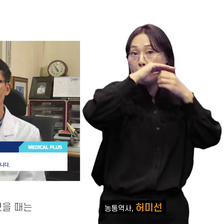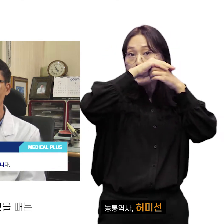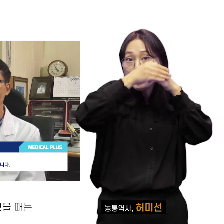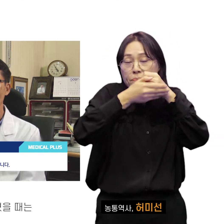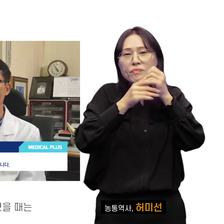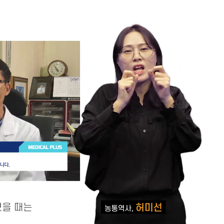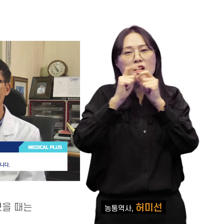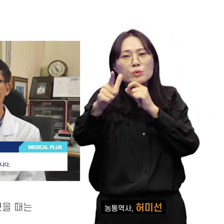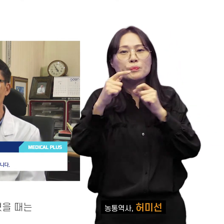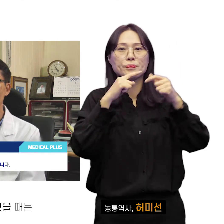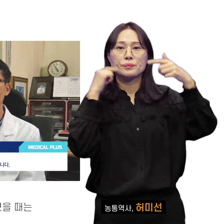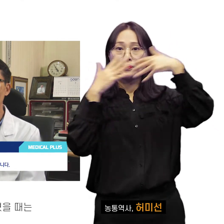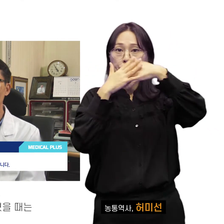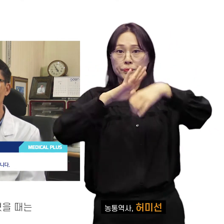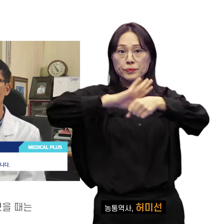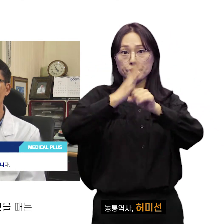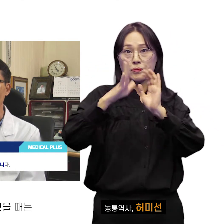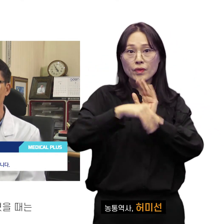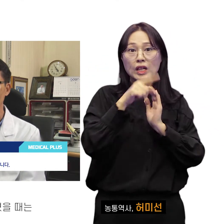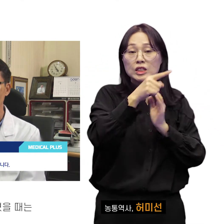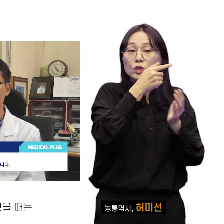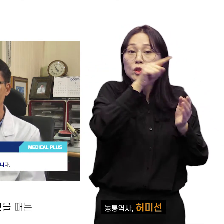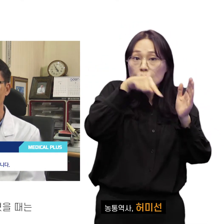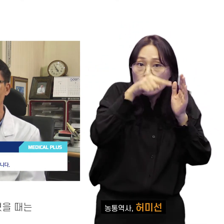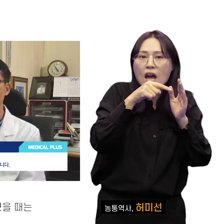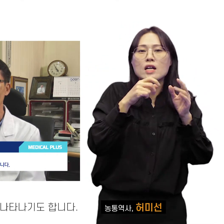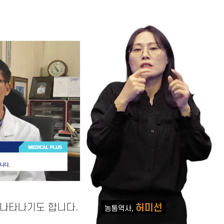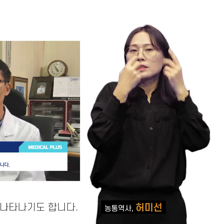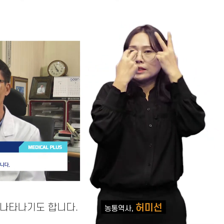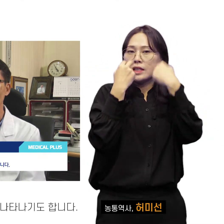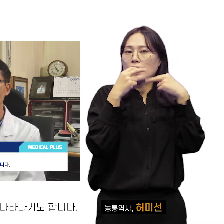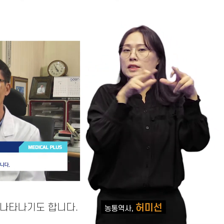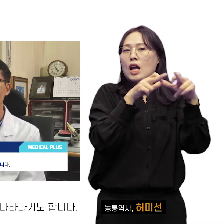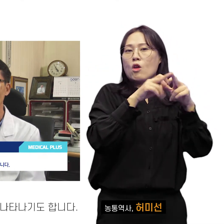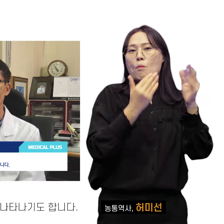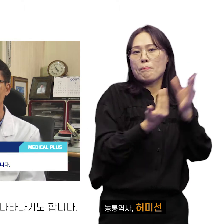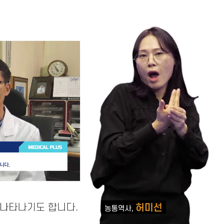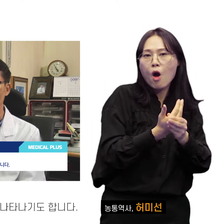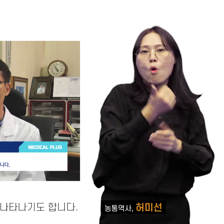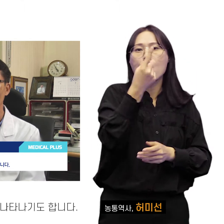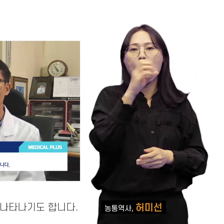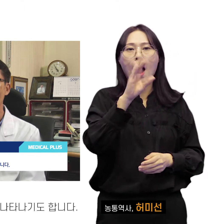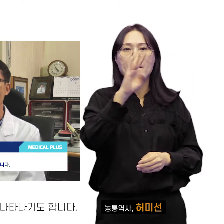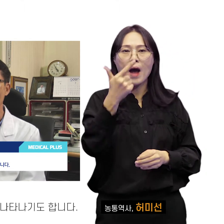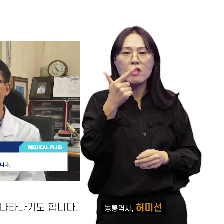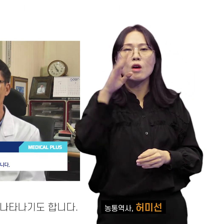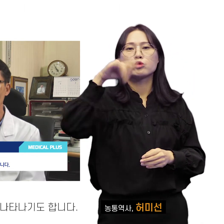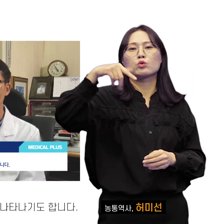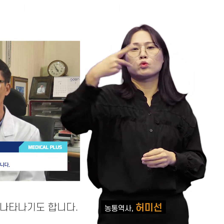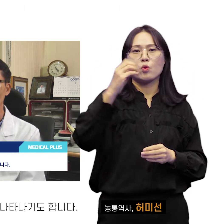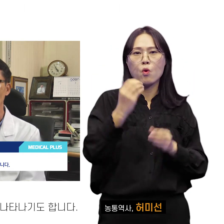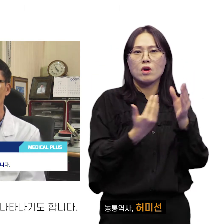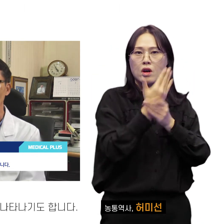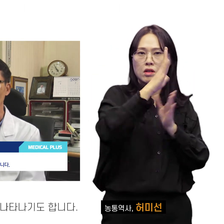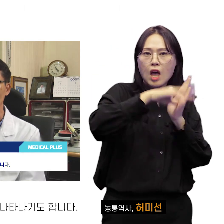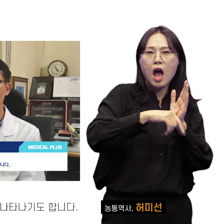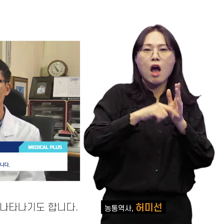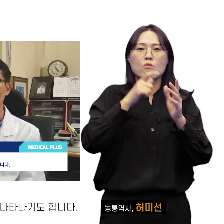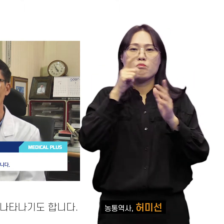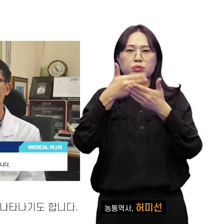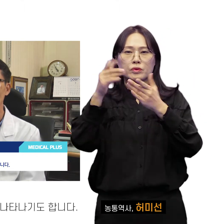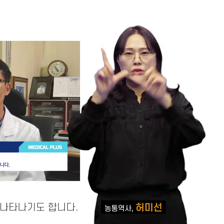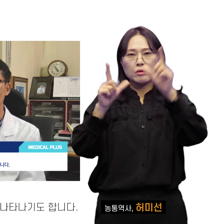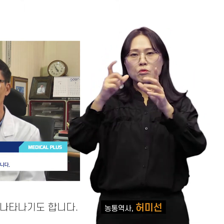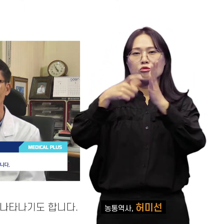또 하나는 망막의 일부만 혈관이 막혔을 때에는 그 부위에 시야장애를 일으키고 황반 부종이 생긴